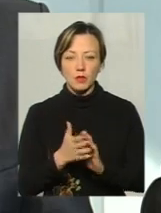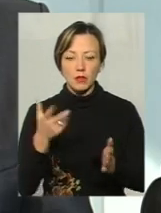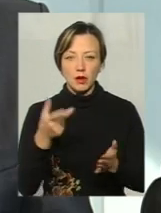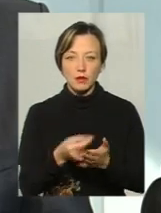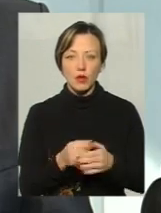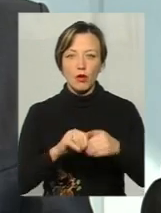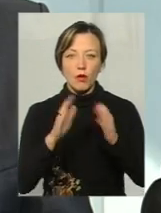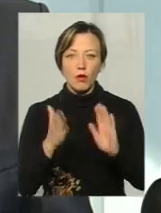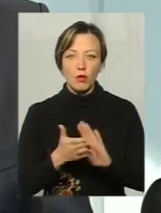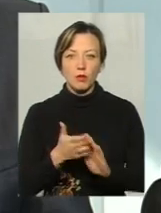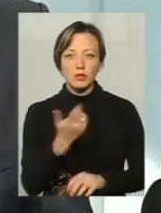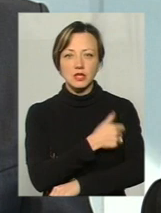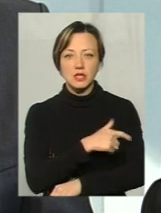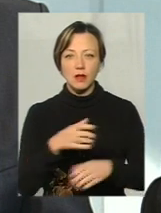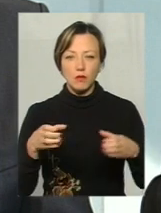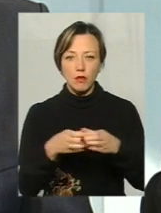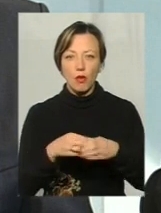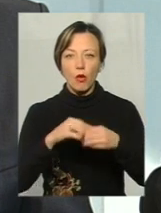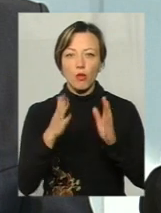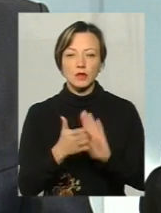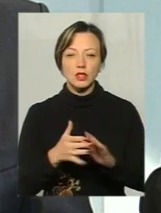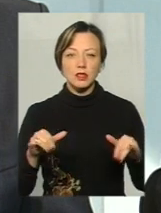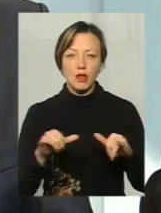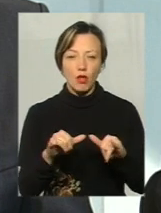общий санблок, общая столовая,